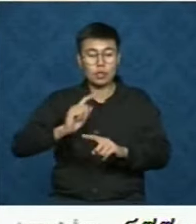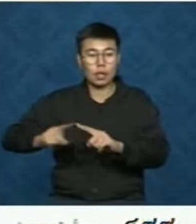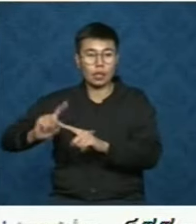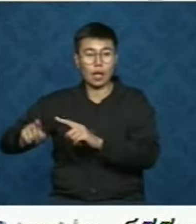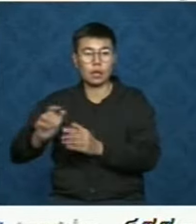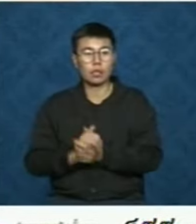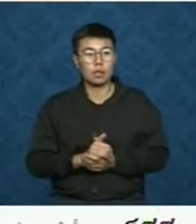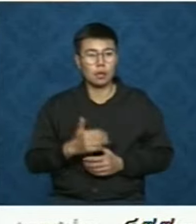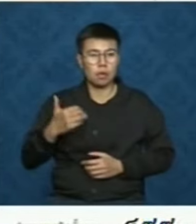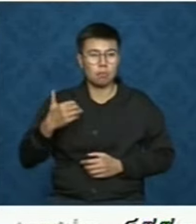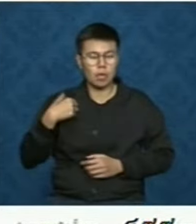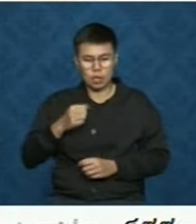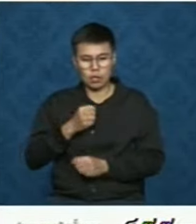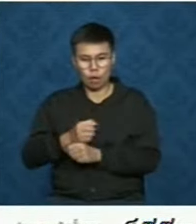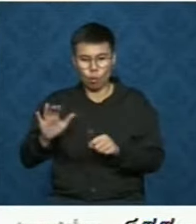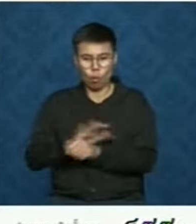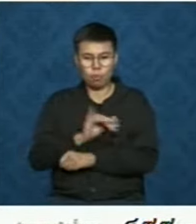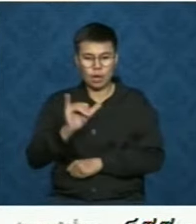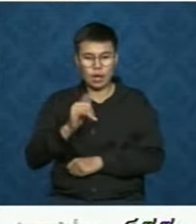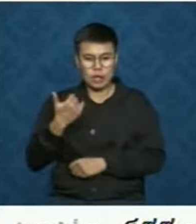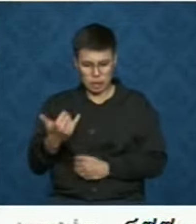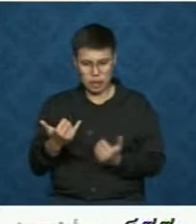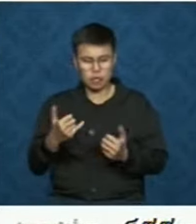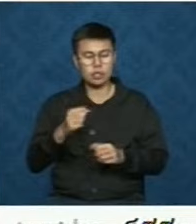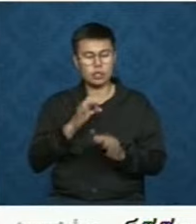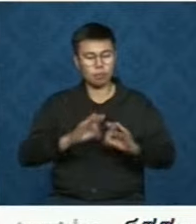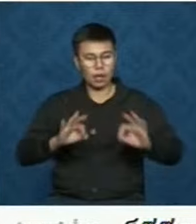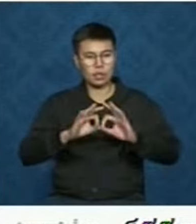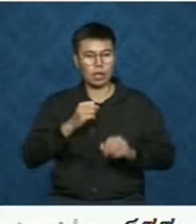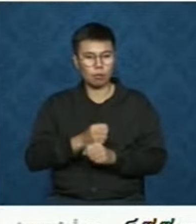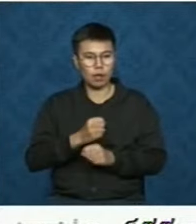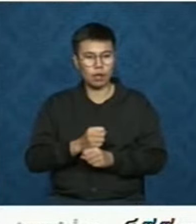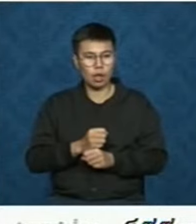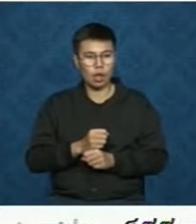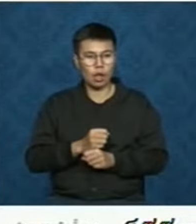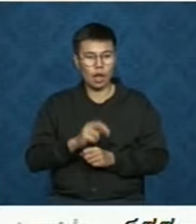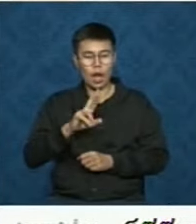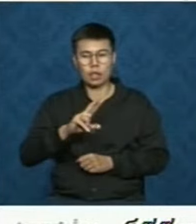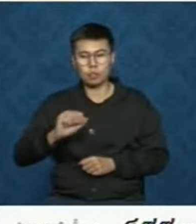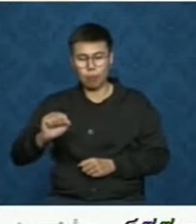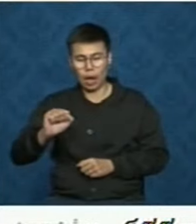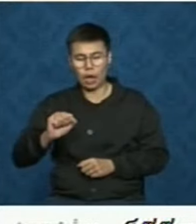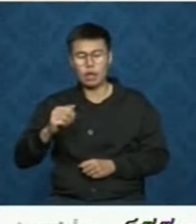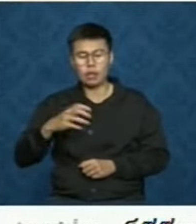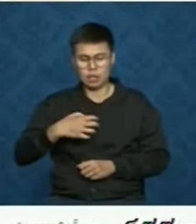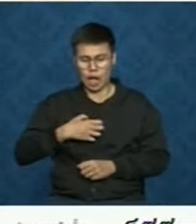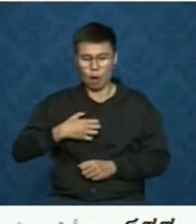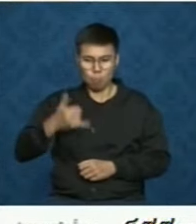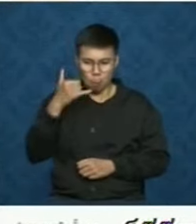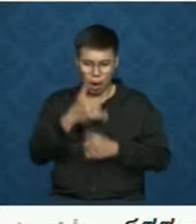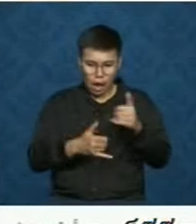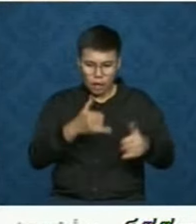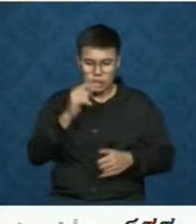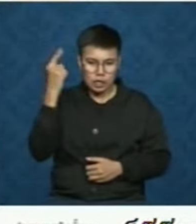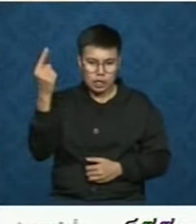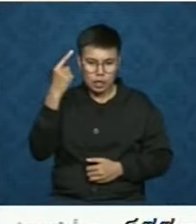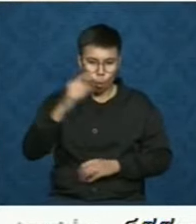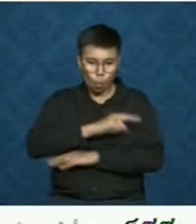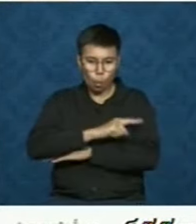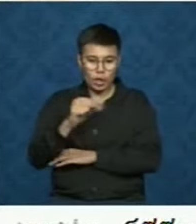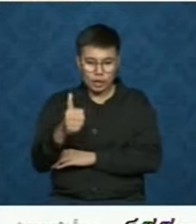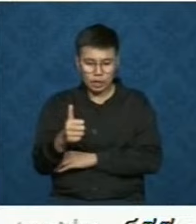เป็นจำนวนมากผมคิดว่านี่เป็นประเด็นสำคัญที่จะทำให้สภาเราสง่างามและคนมาเที่ยววันเด็กเยอะขึ้นครับแต่เอาประเด็นแรกก่อนครับว่า